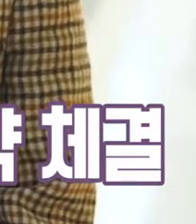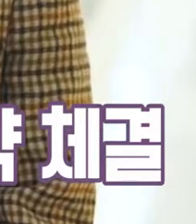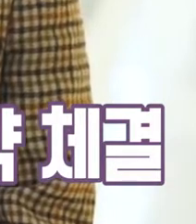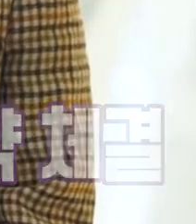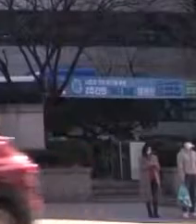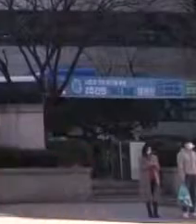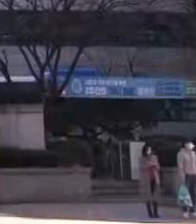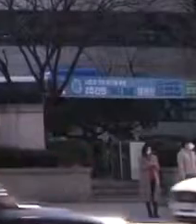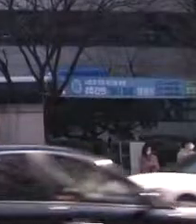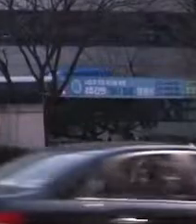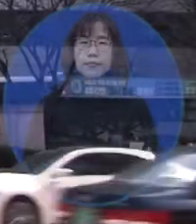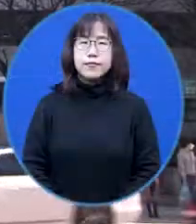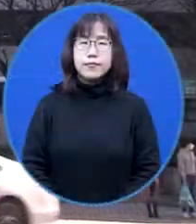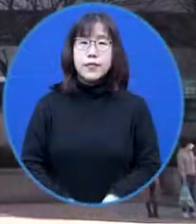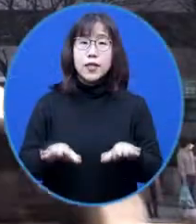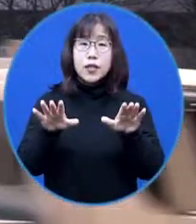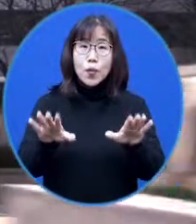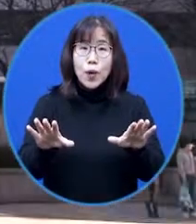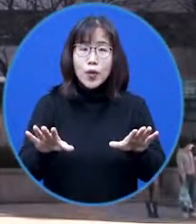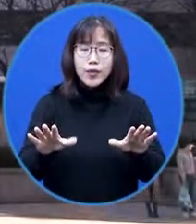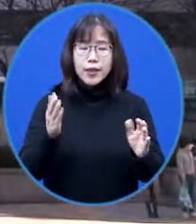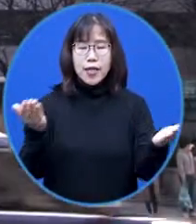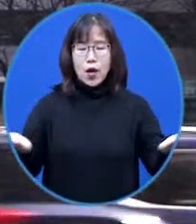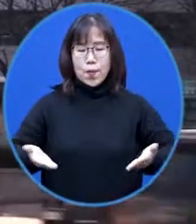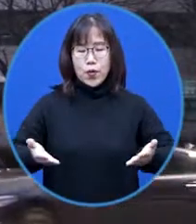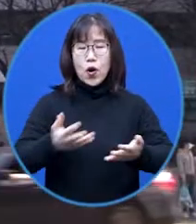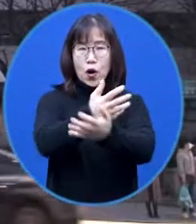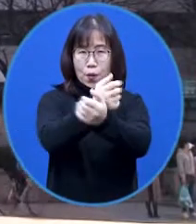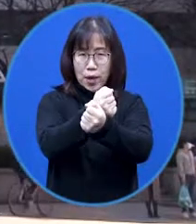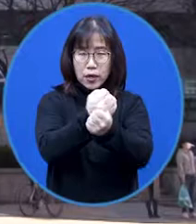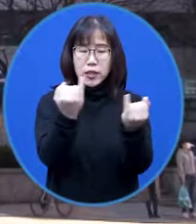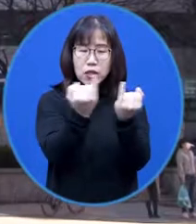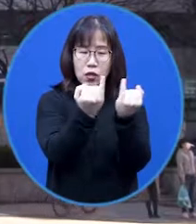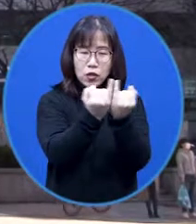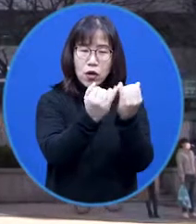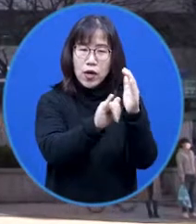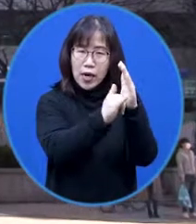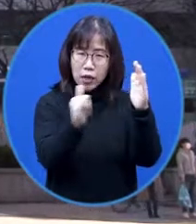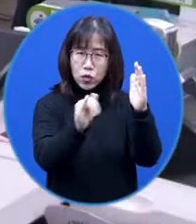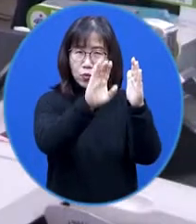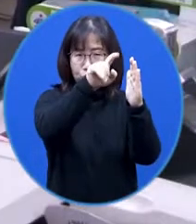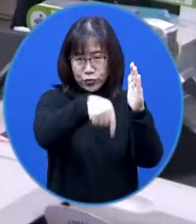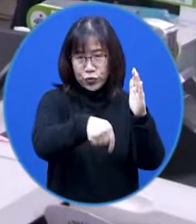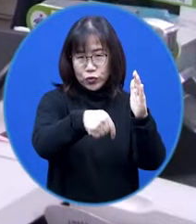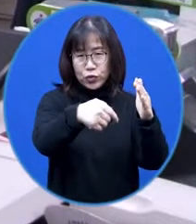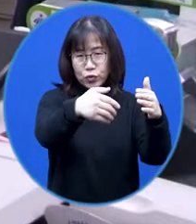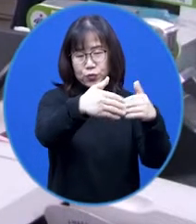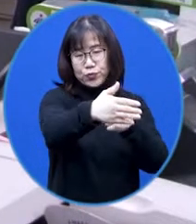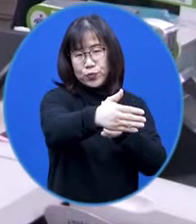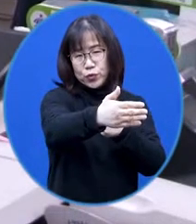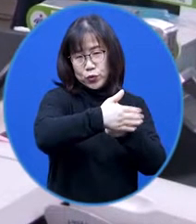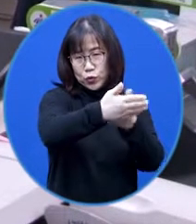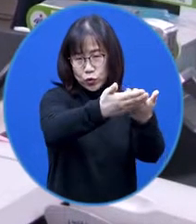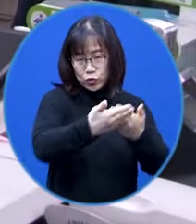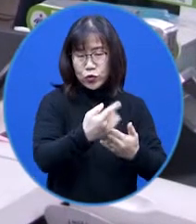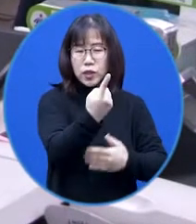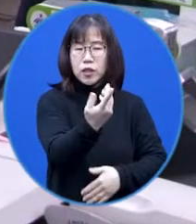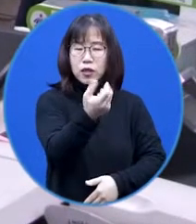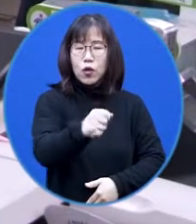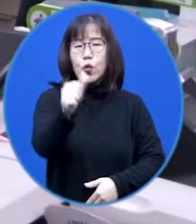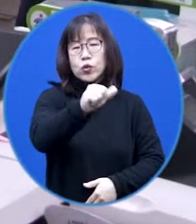체결했습니다. 이번 업무협약은 여성가족부로부터 1억 5천만 원의 국비를 지원받아 추진